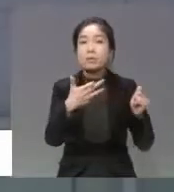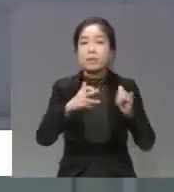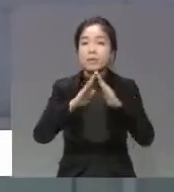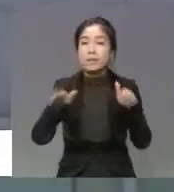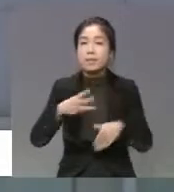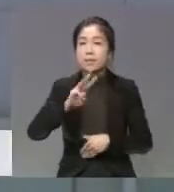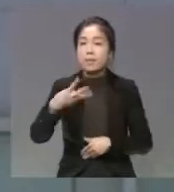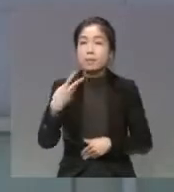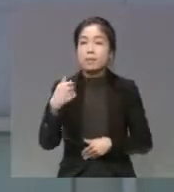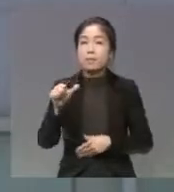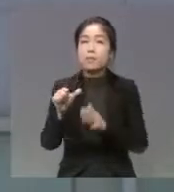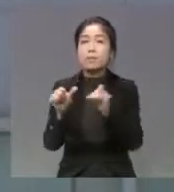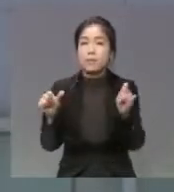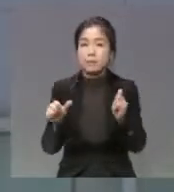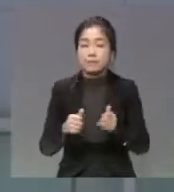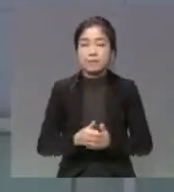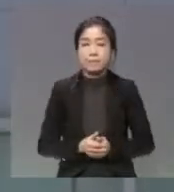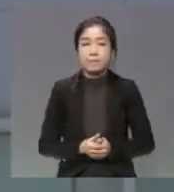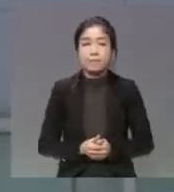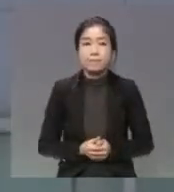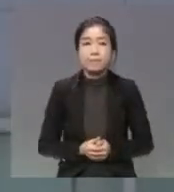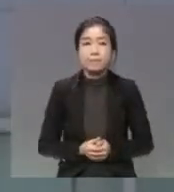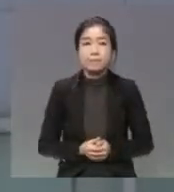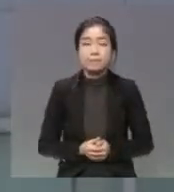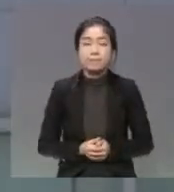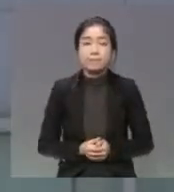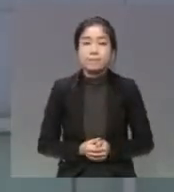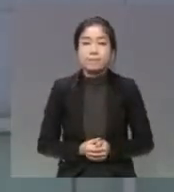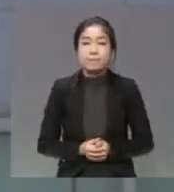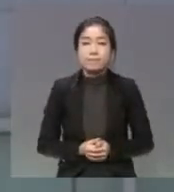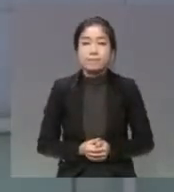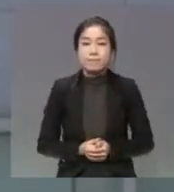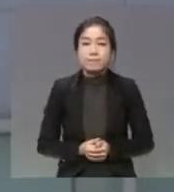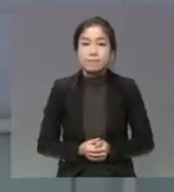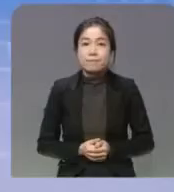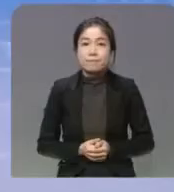전남은 365명입니다. 지금까지 KBS 뉴스 백미선입니다.